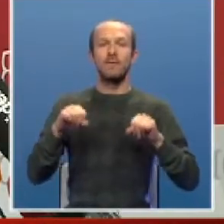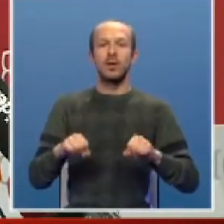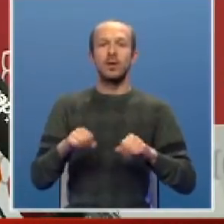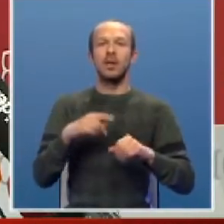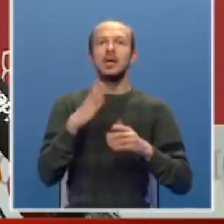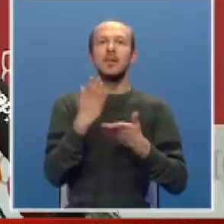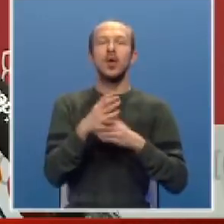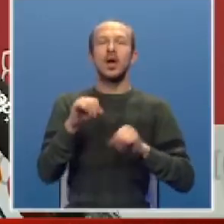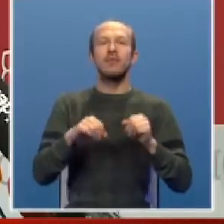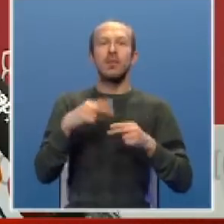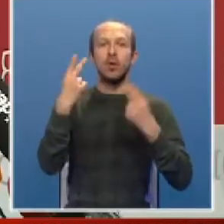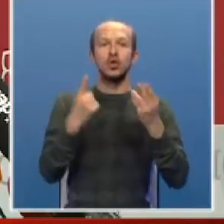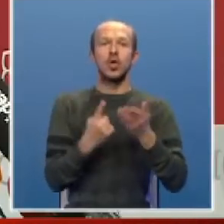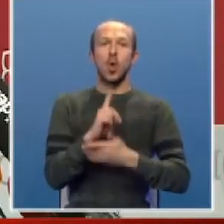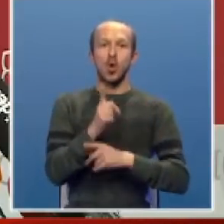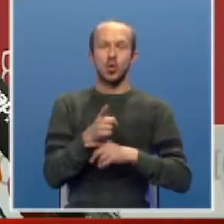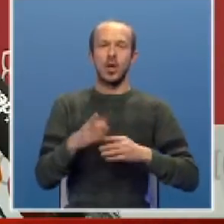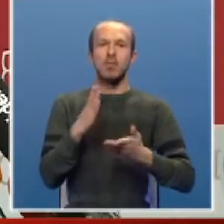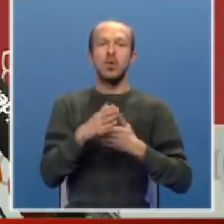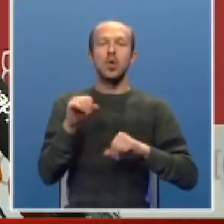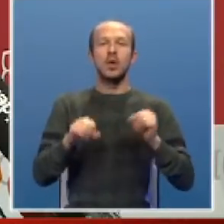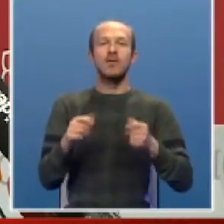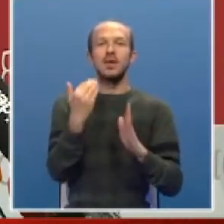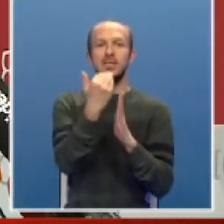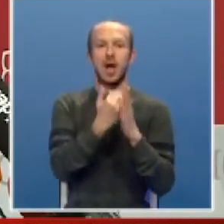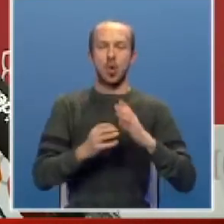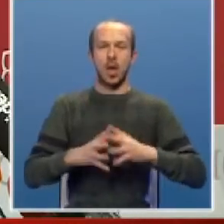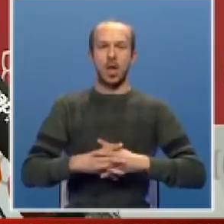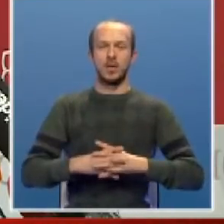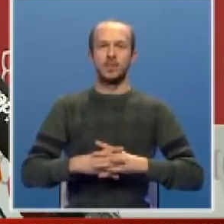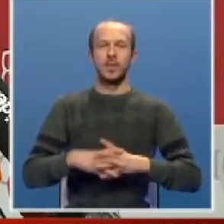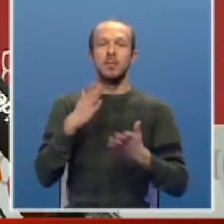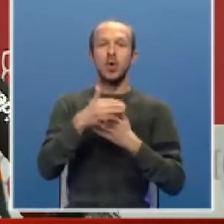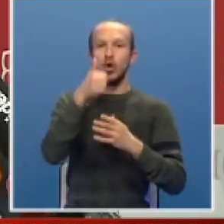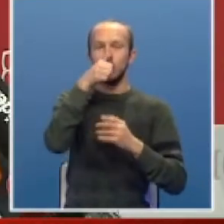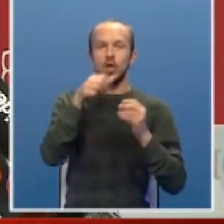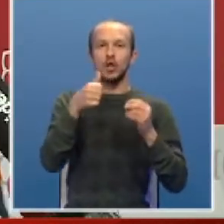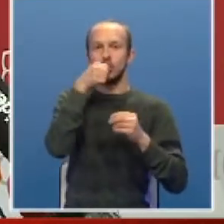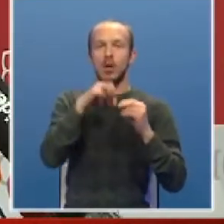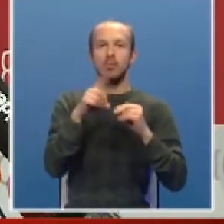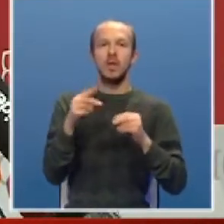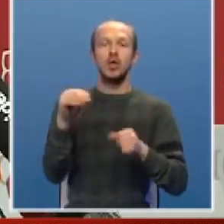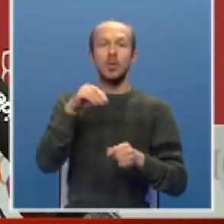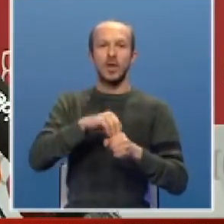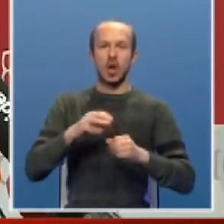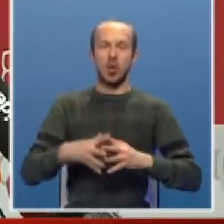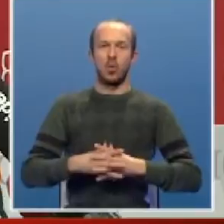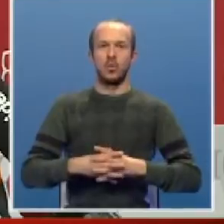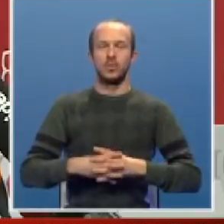bilo kakve političke odluke, bilo kakve zakone, bilo šta što bi naravno